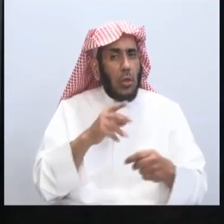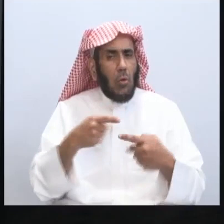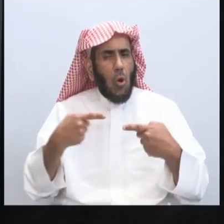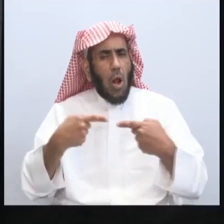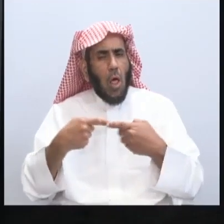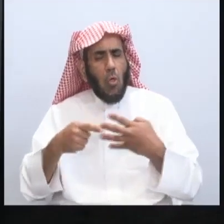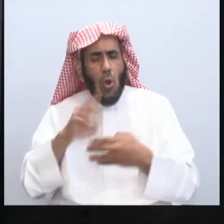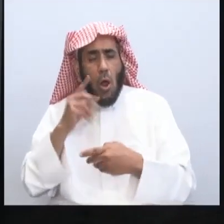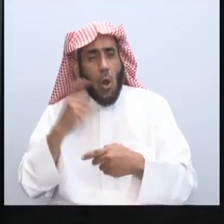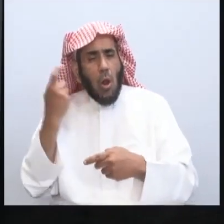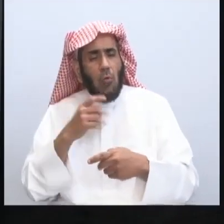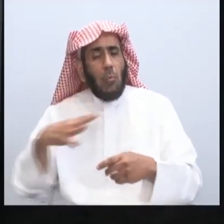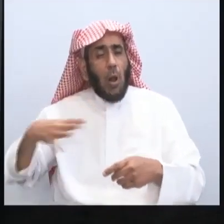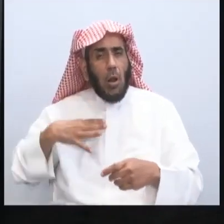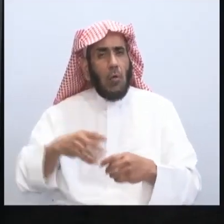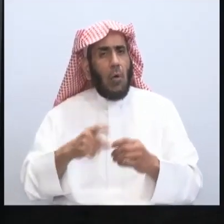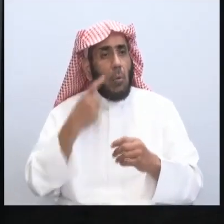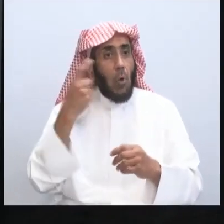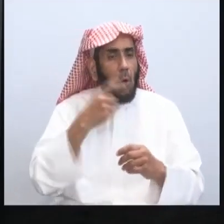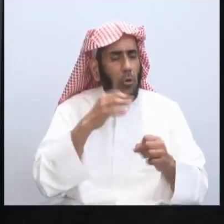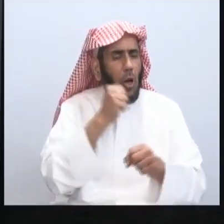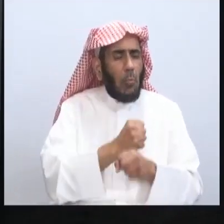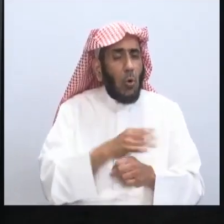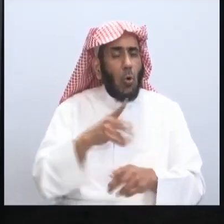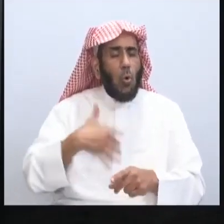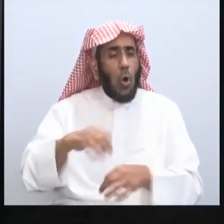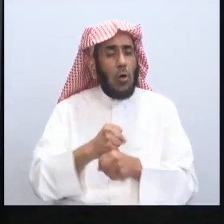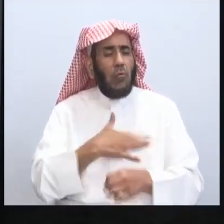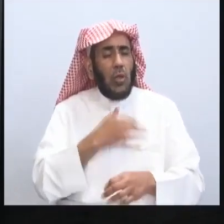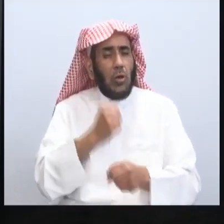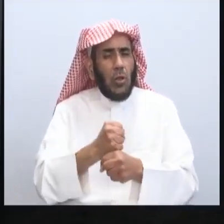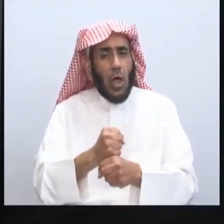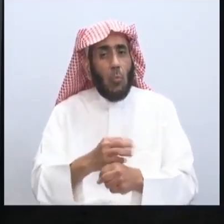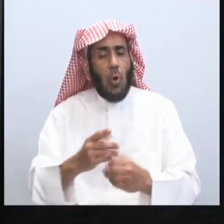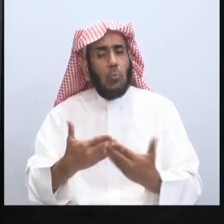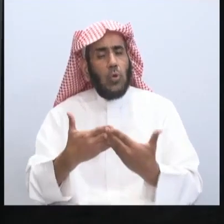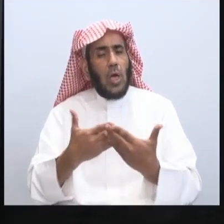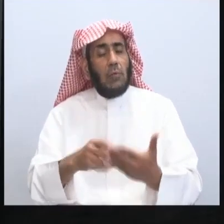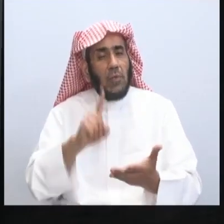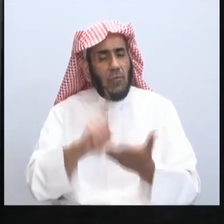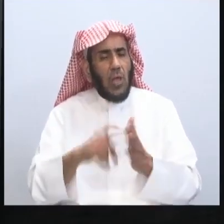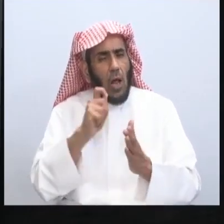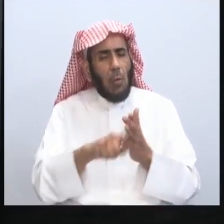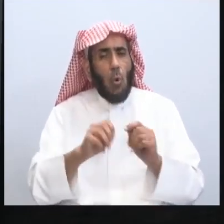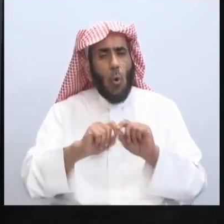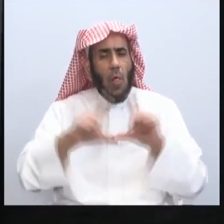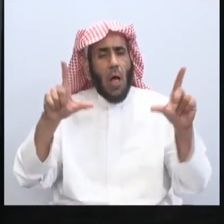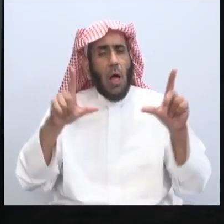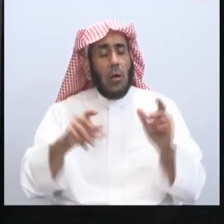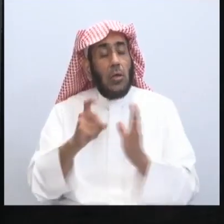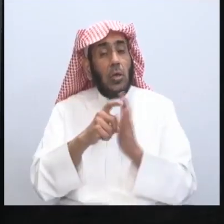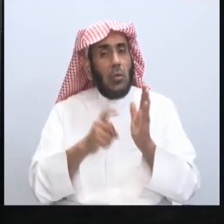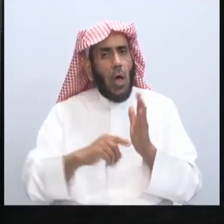بمراقبه الامن وحفظ النظام والمساعده في تنفيذ الاحكام وظهر نظام